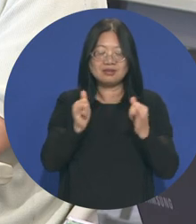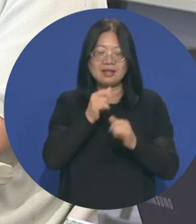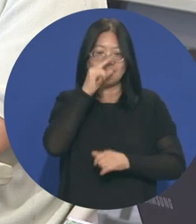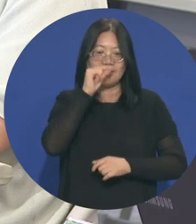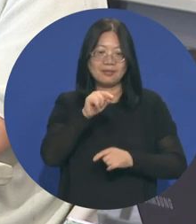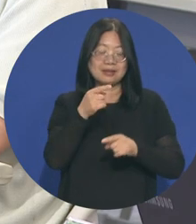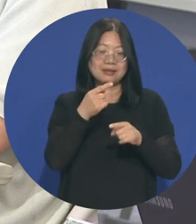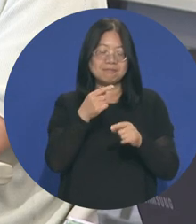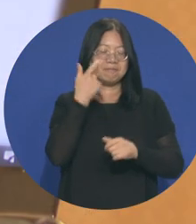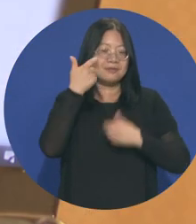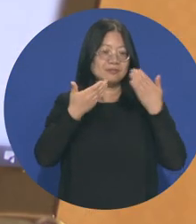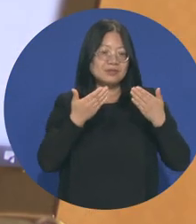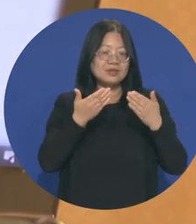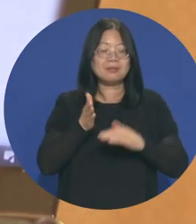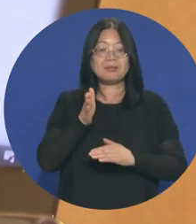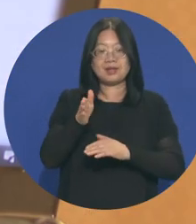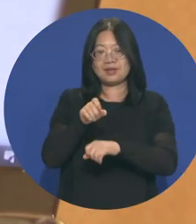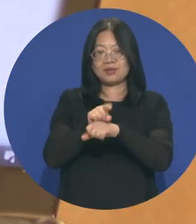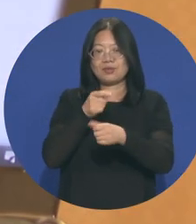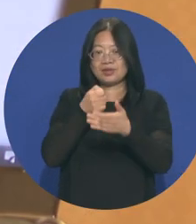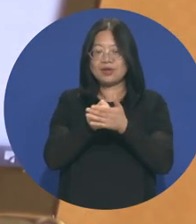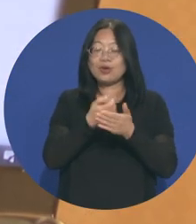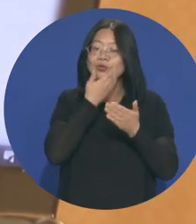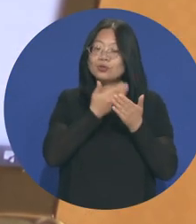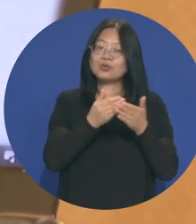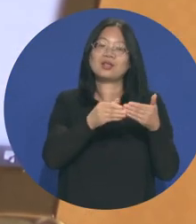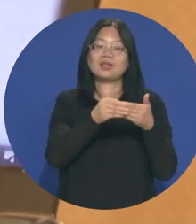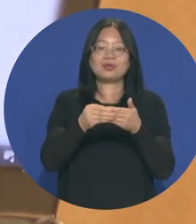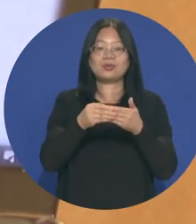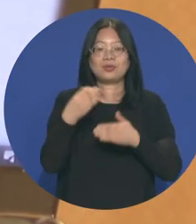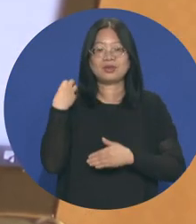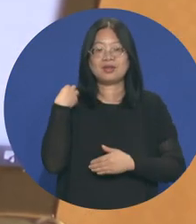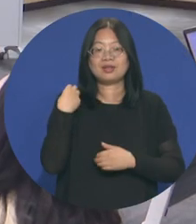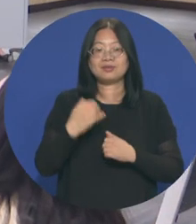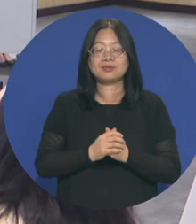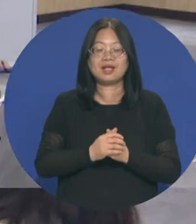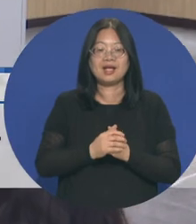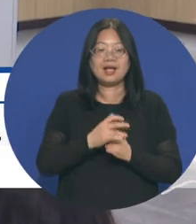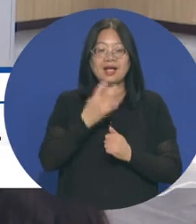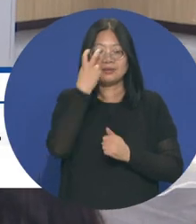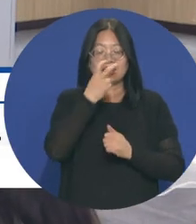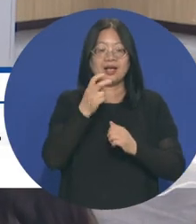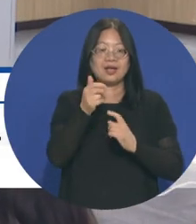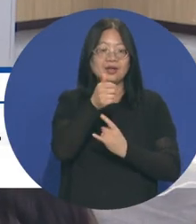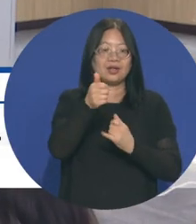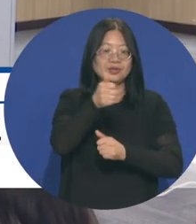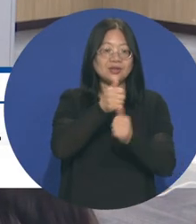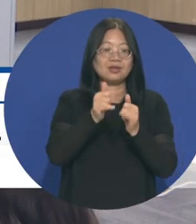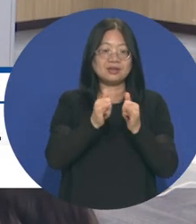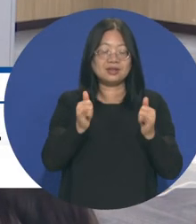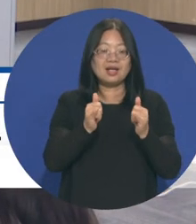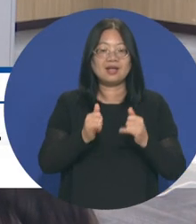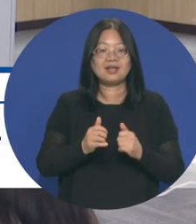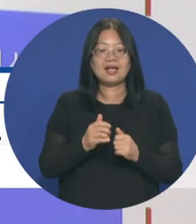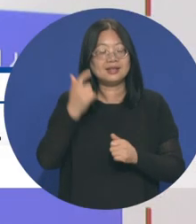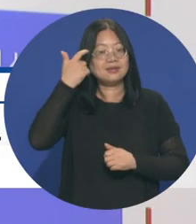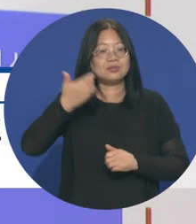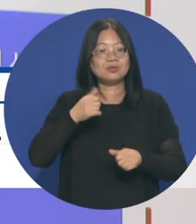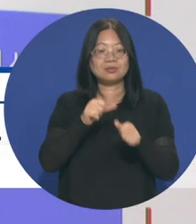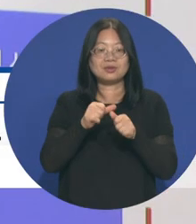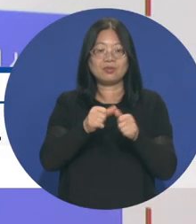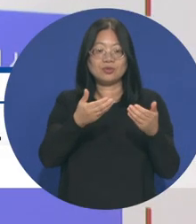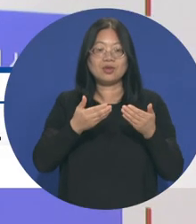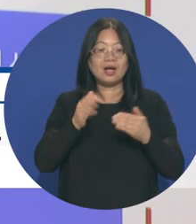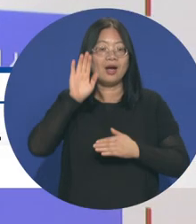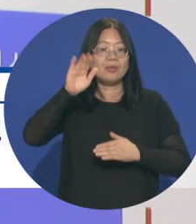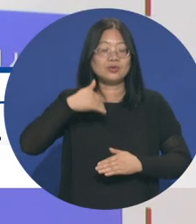날카로운 질문들은 방향성을 판가름하는데 중요한 나침반이 돼줍니다. 심사위원님들의 질문과 그리고 그 피드백을 들으면서